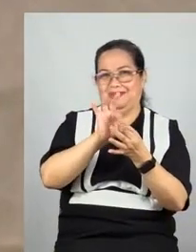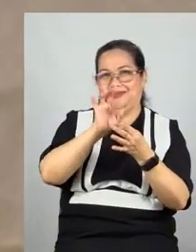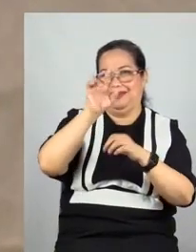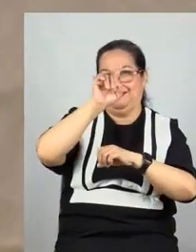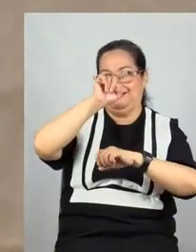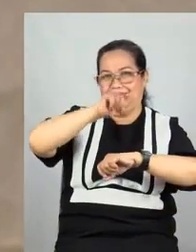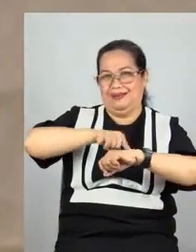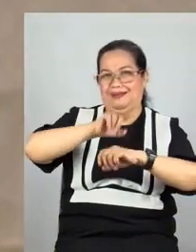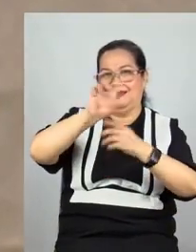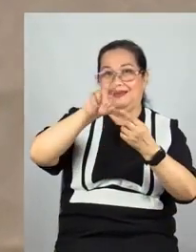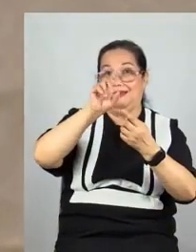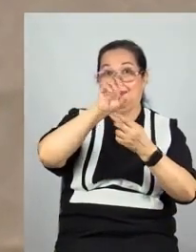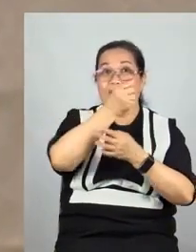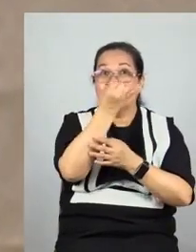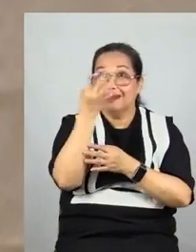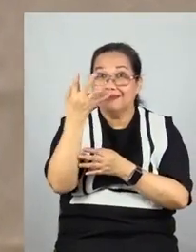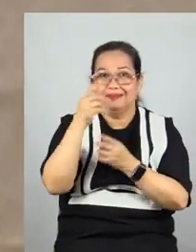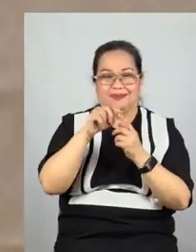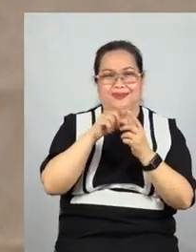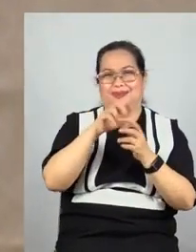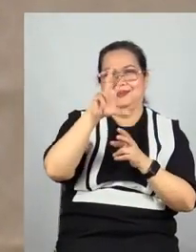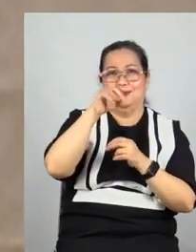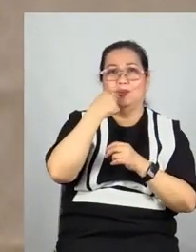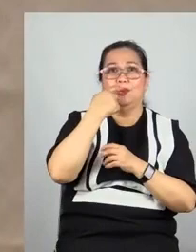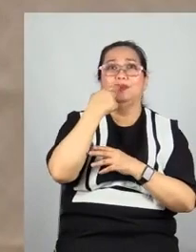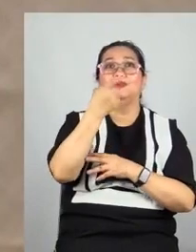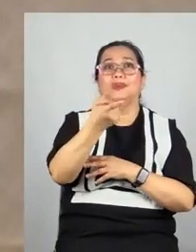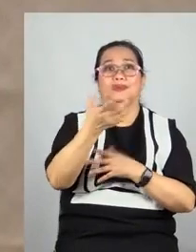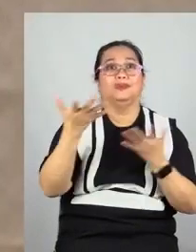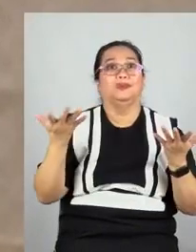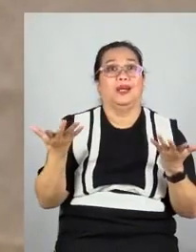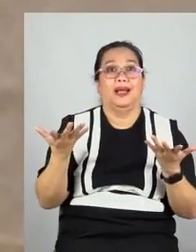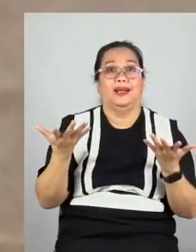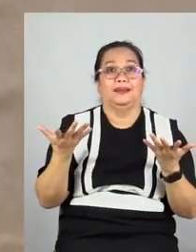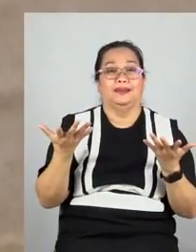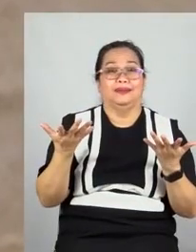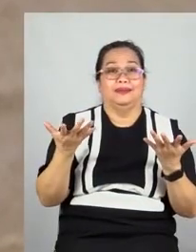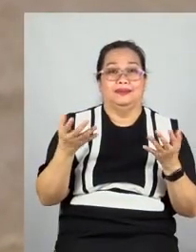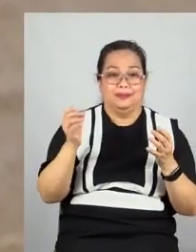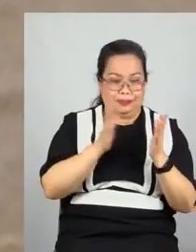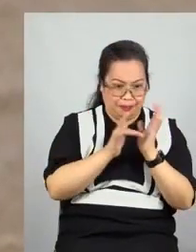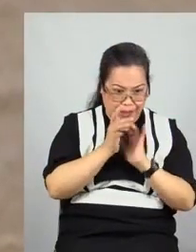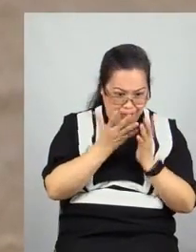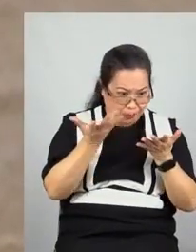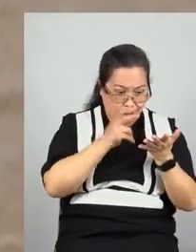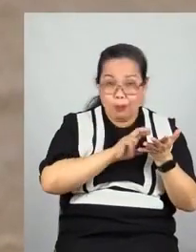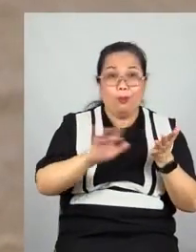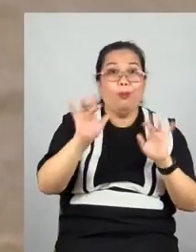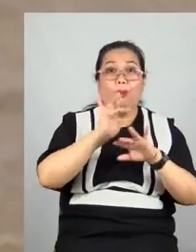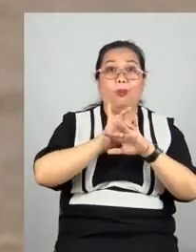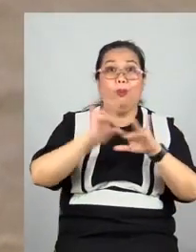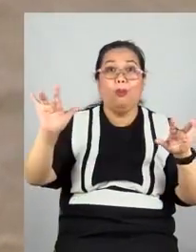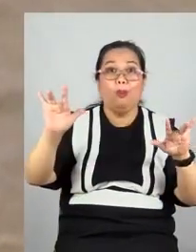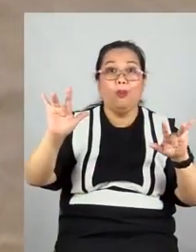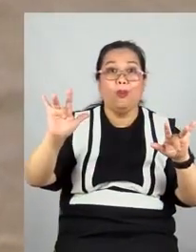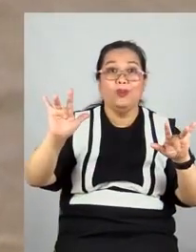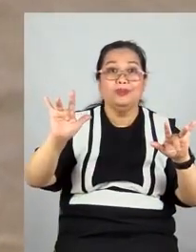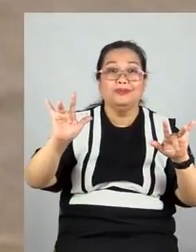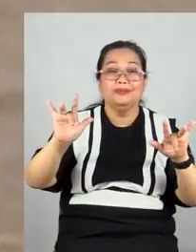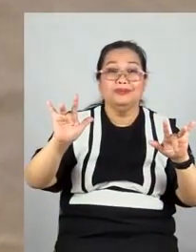Di ba? Sino ba nagsabi? Wala naman sa Biblia eh.